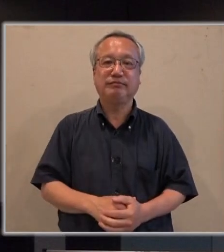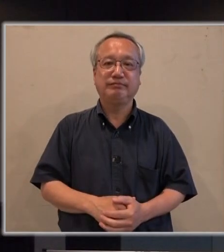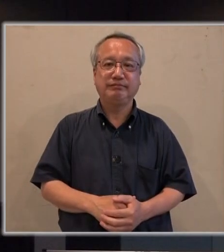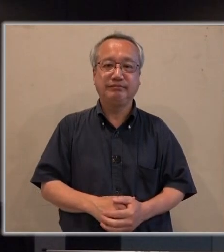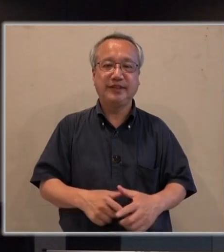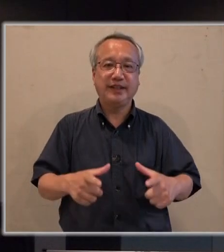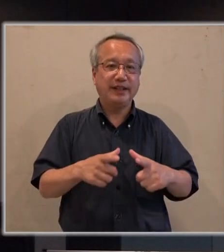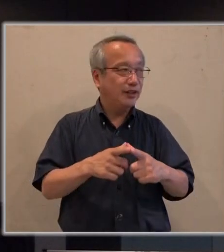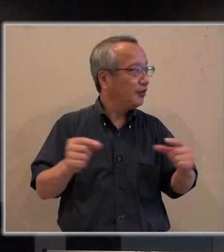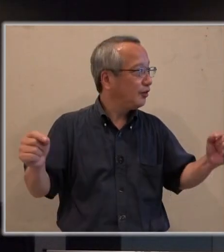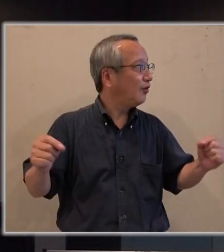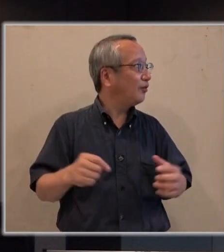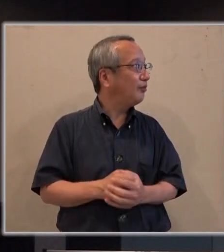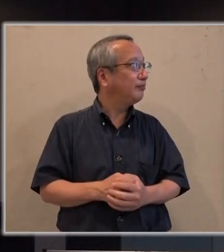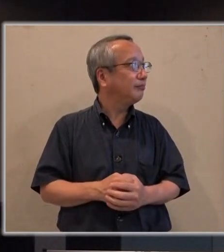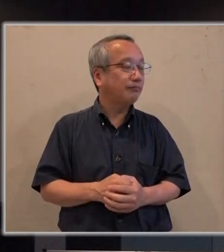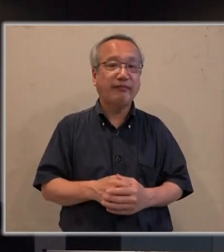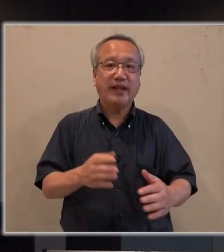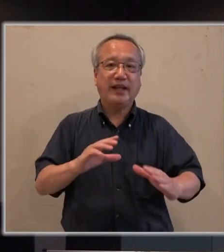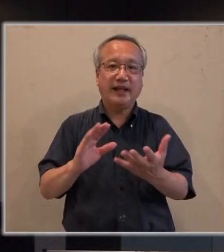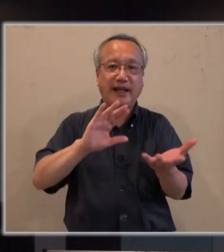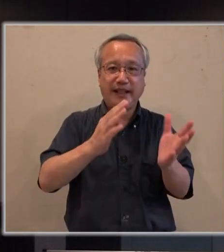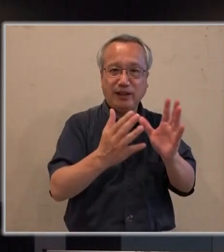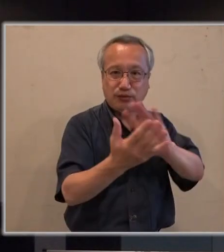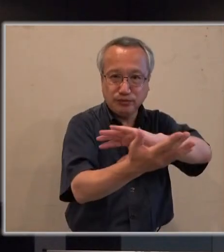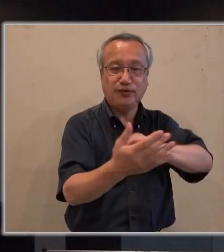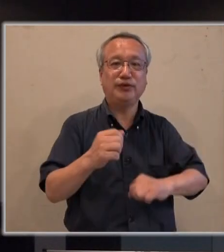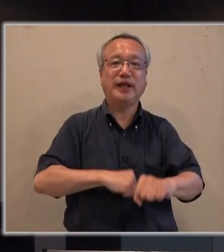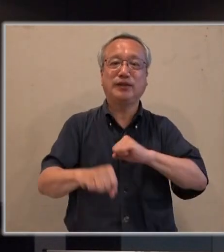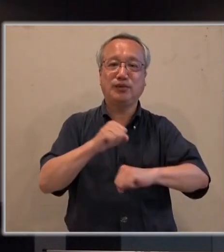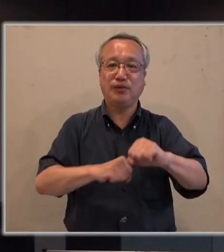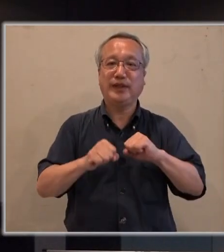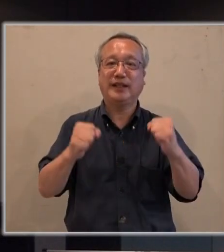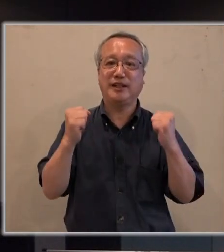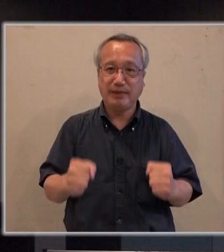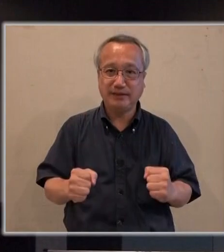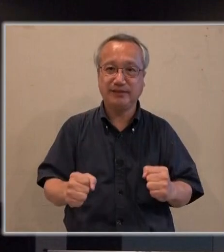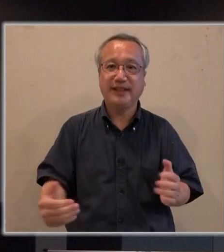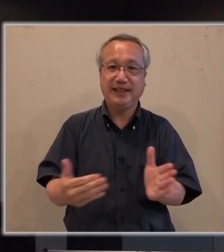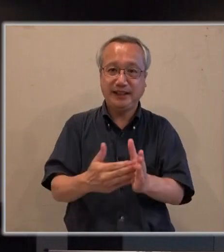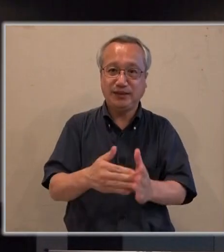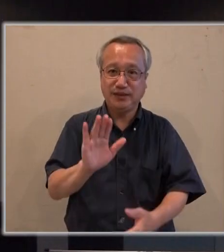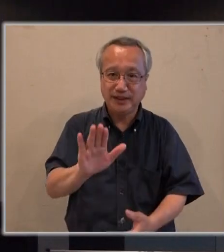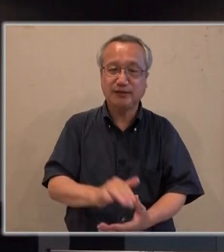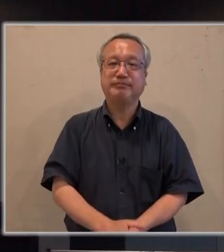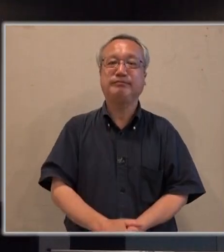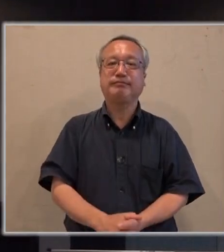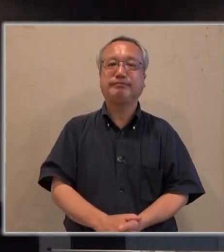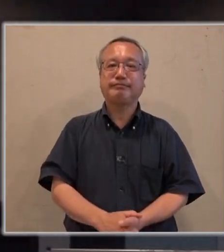から日本のボランティアを変えていくような、そんな取り組みをしていこうということで活動しています。以上です。